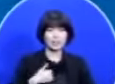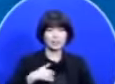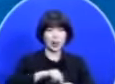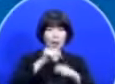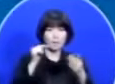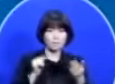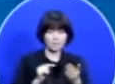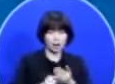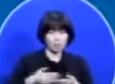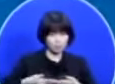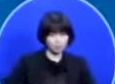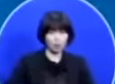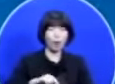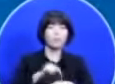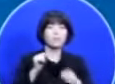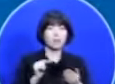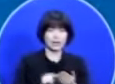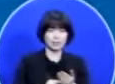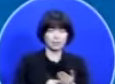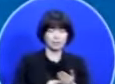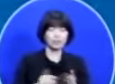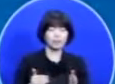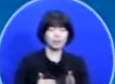무거운 마음 이었습니다